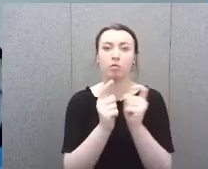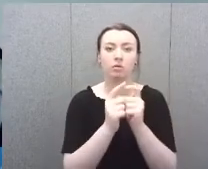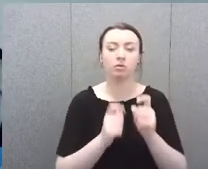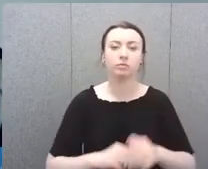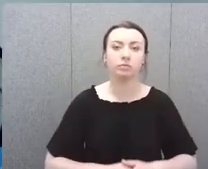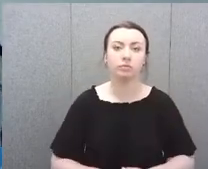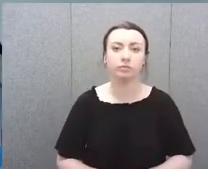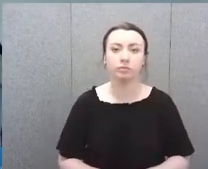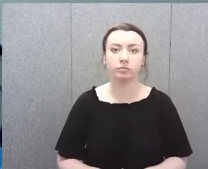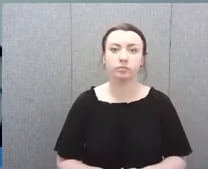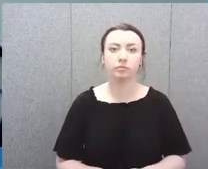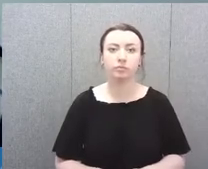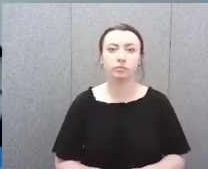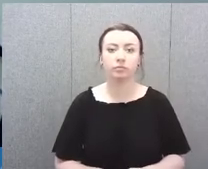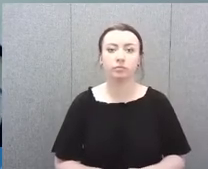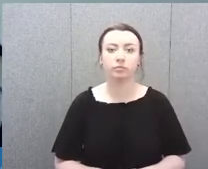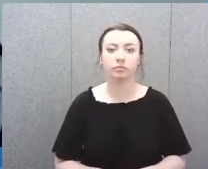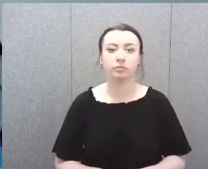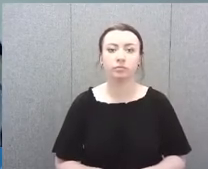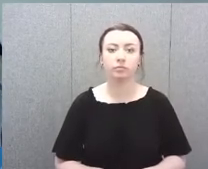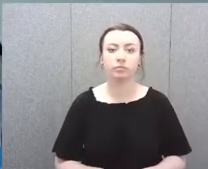обеспечивала... Извините, звук очень плохой.